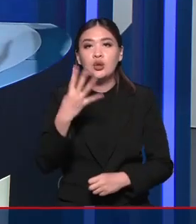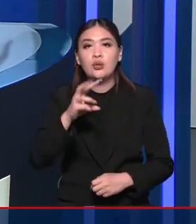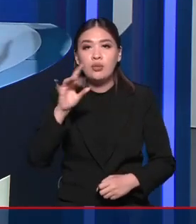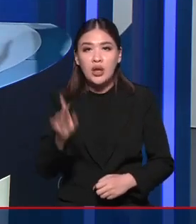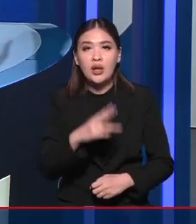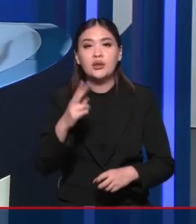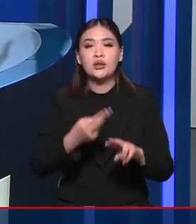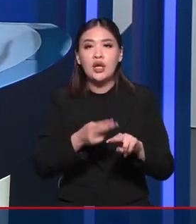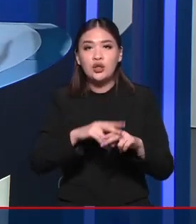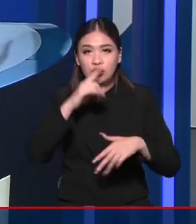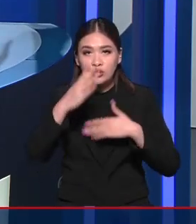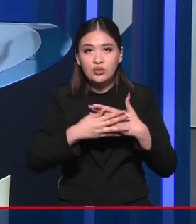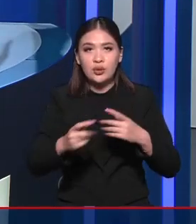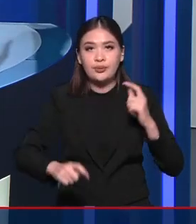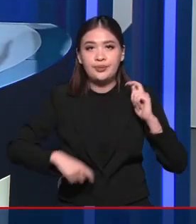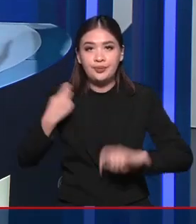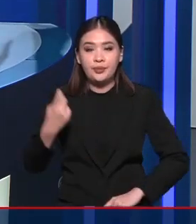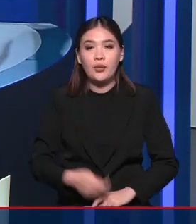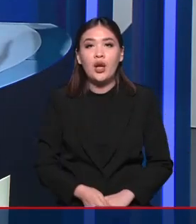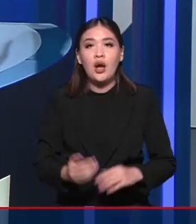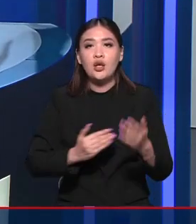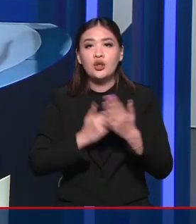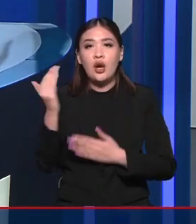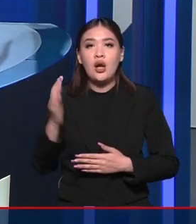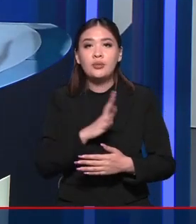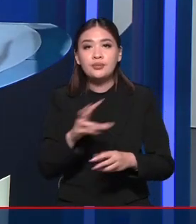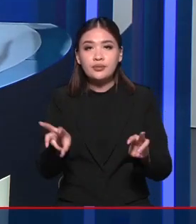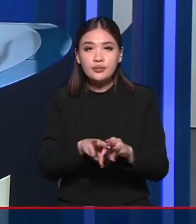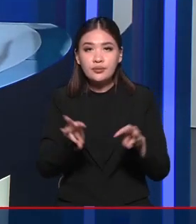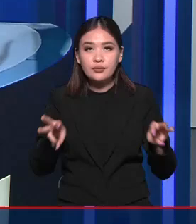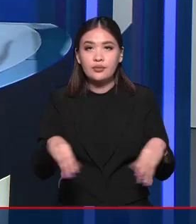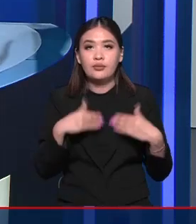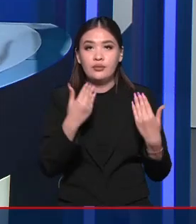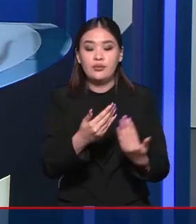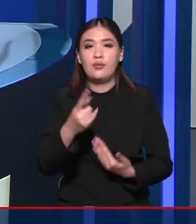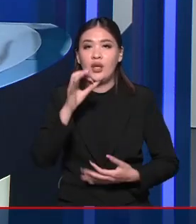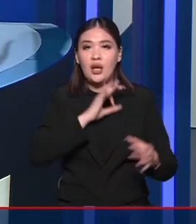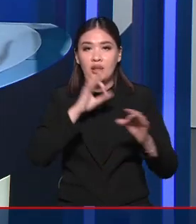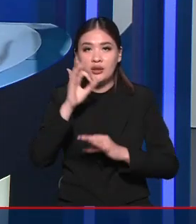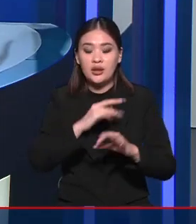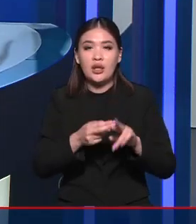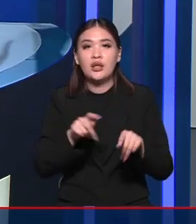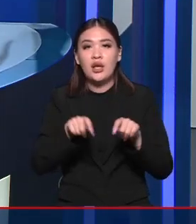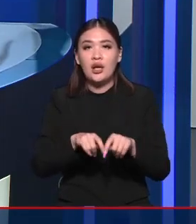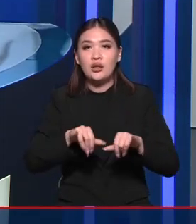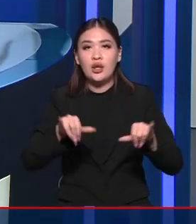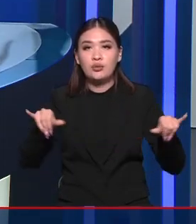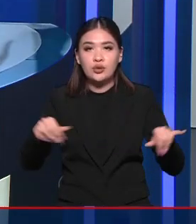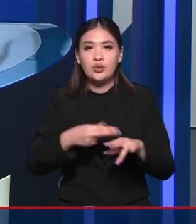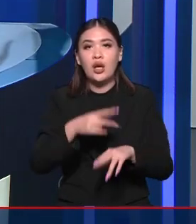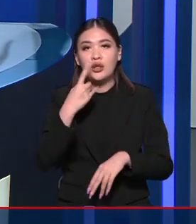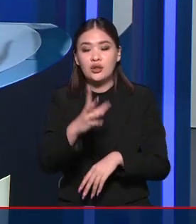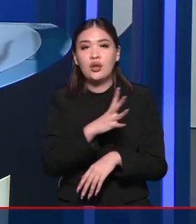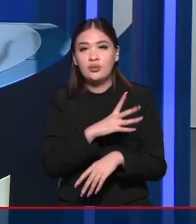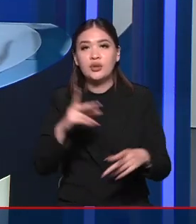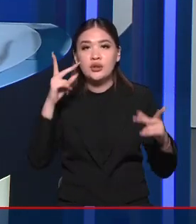миллиард теңгеге жоқ шығын келтірген. Жоғары аудиторлық палата министрлік отандық дәрі-дәрмек өндірісін дамытуға құлықсыз екендігін